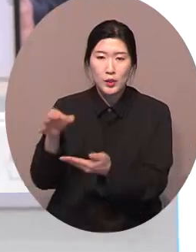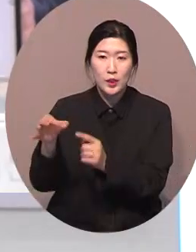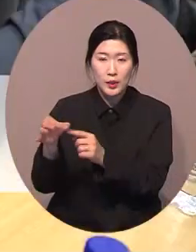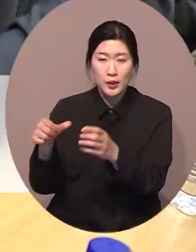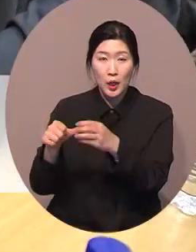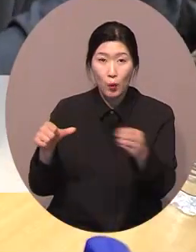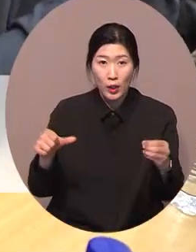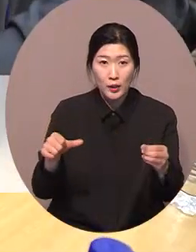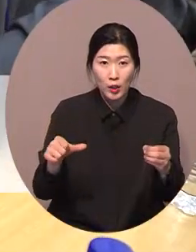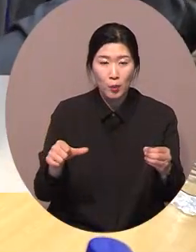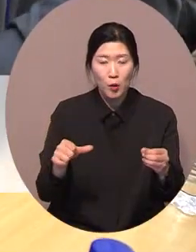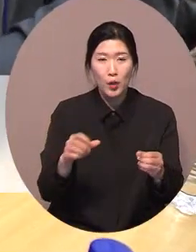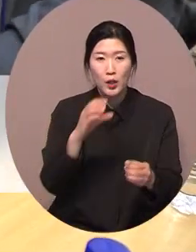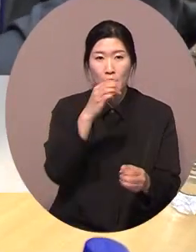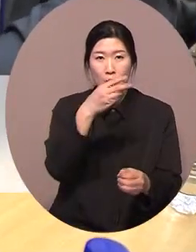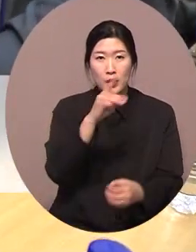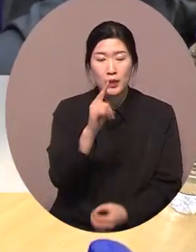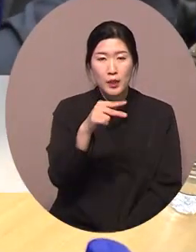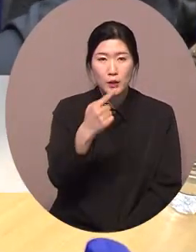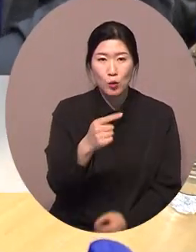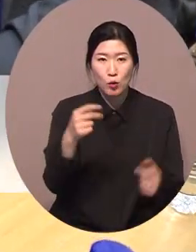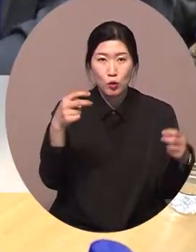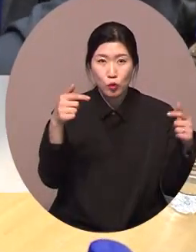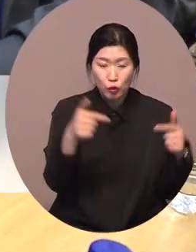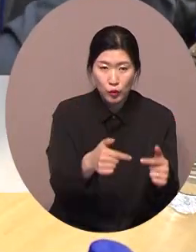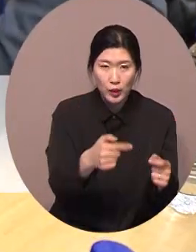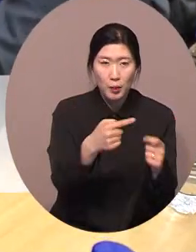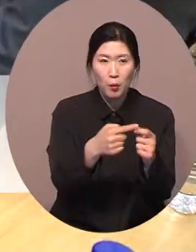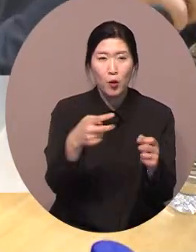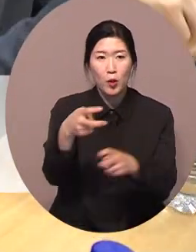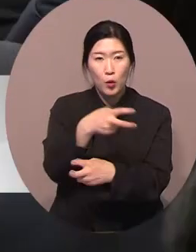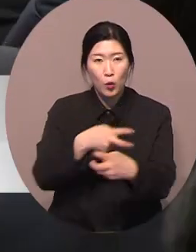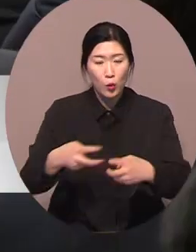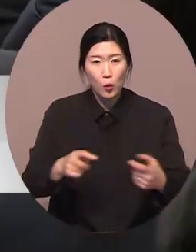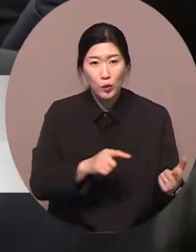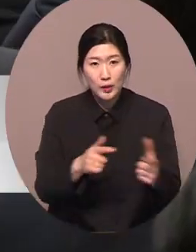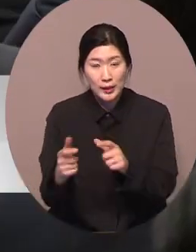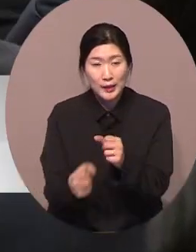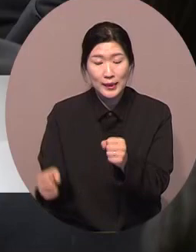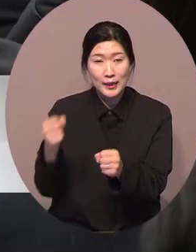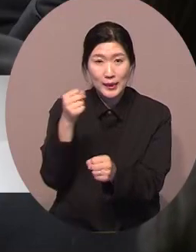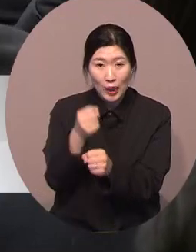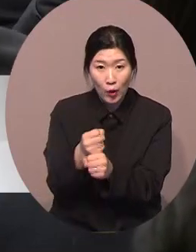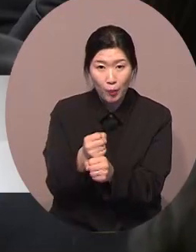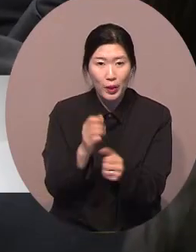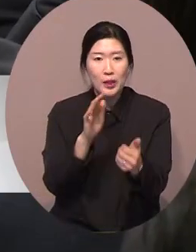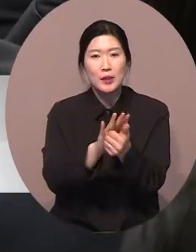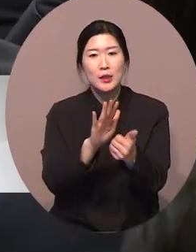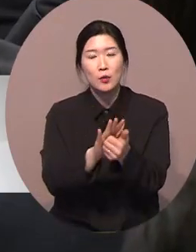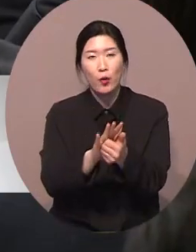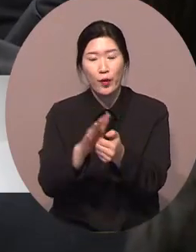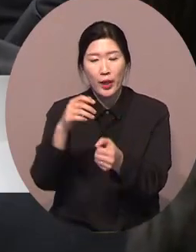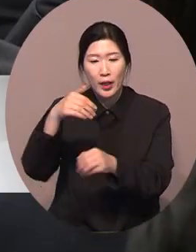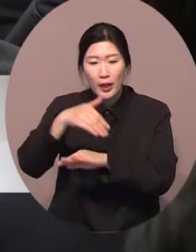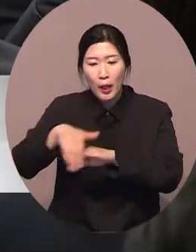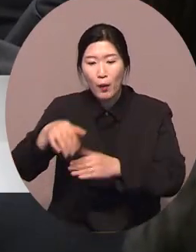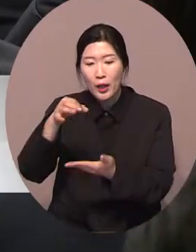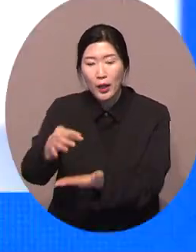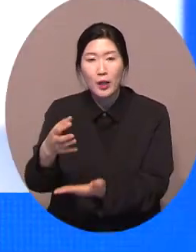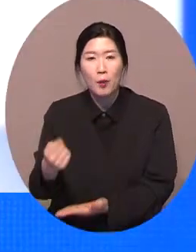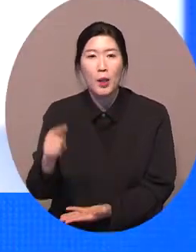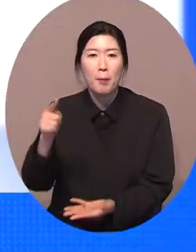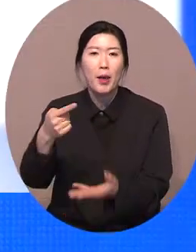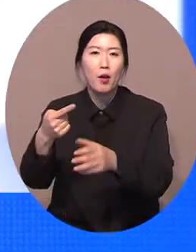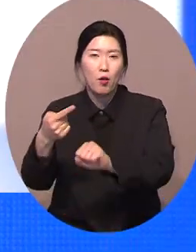혁신 산업과 탄소 중립 모빌리티와 초기 창업 펀드 등 1천억원 규모 네개 펀드를 정책 금융과 연계해